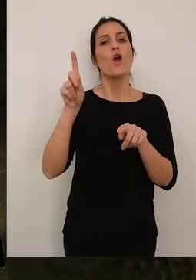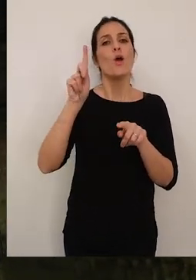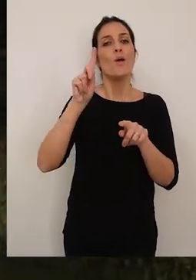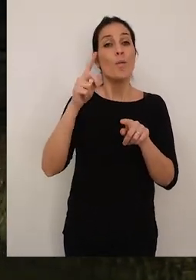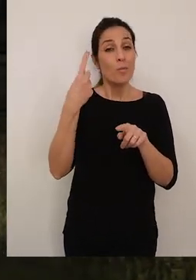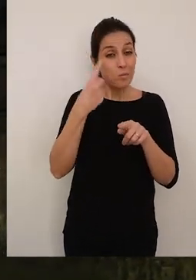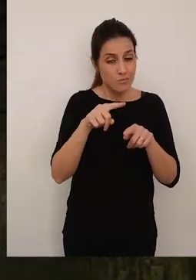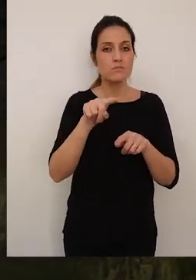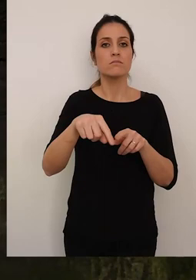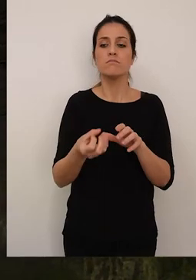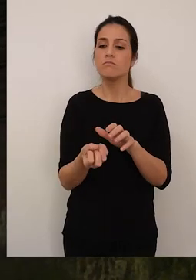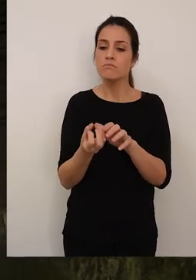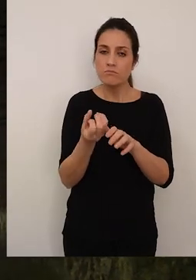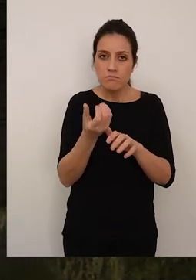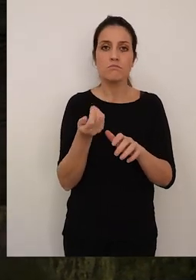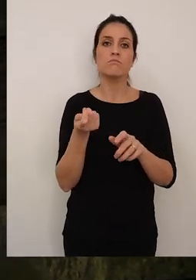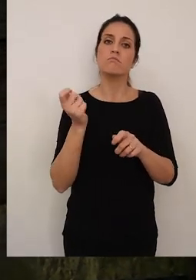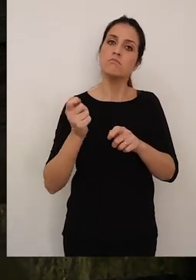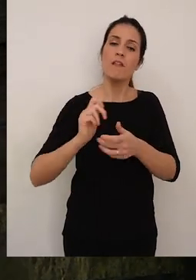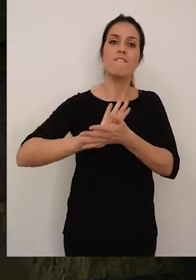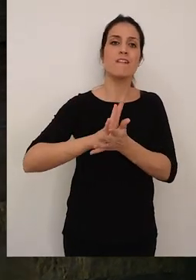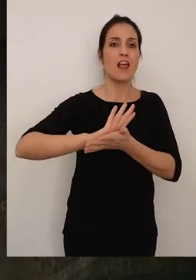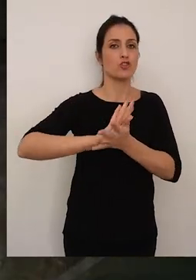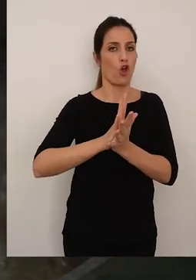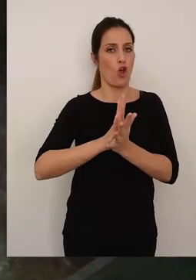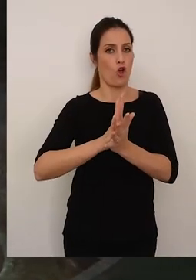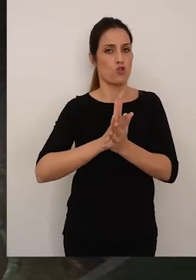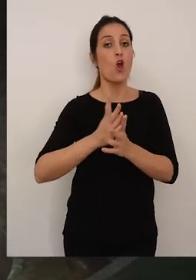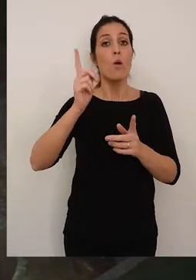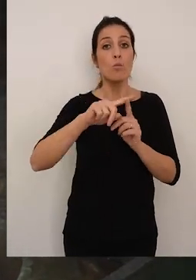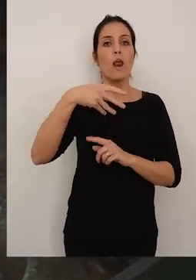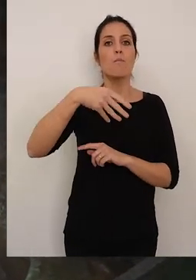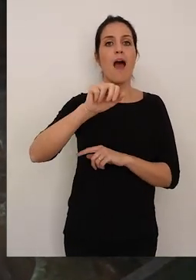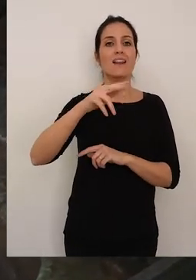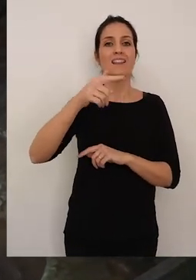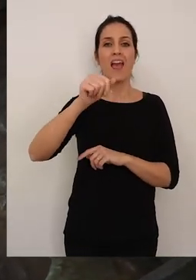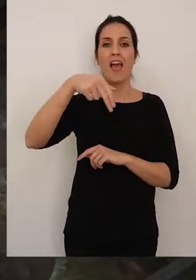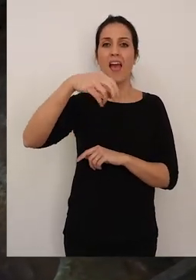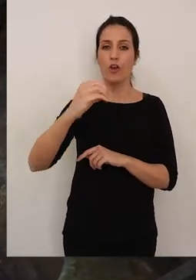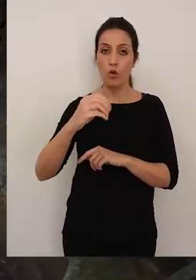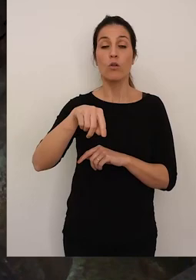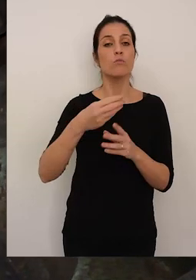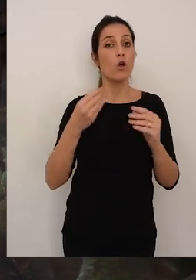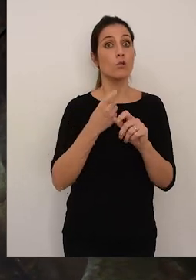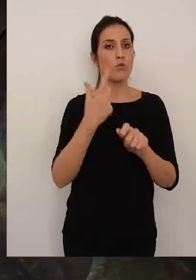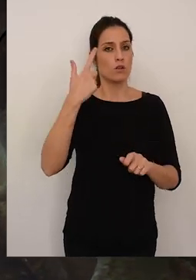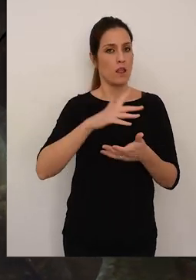ipogei nella vita sociale e lavorativa di Martano è stata determinante per il suo sviluppo nel corso degli anni.